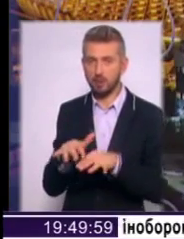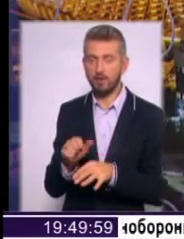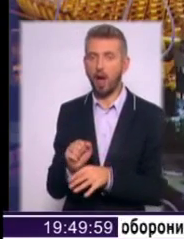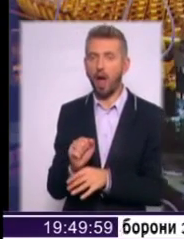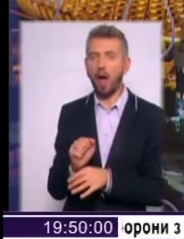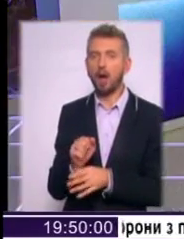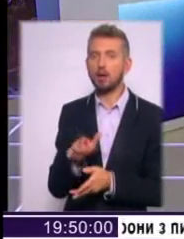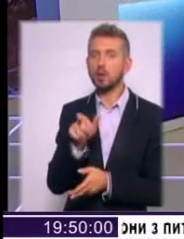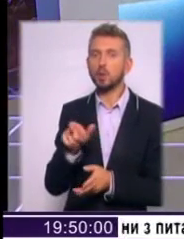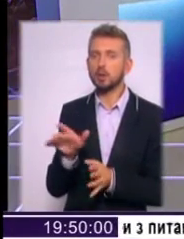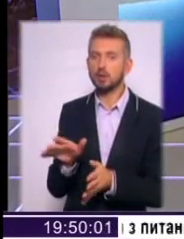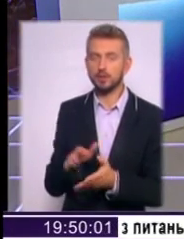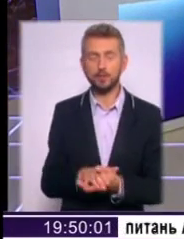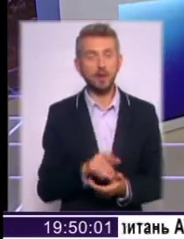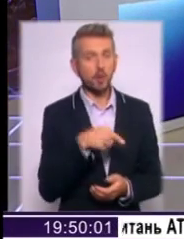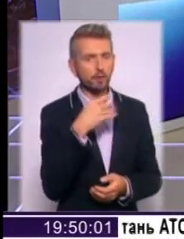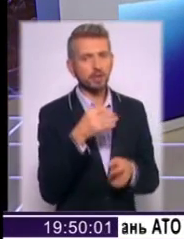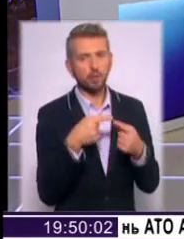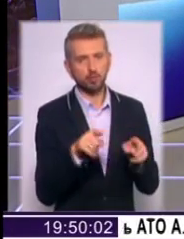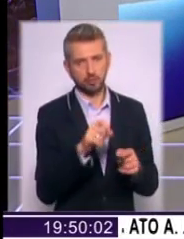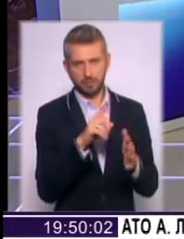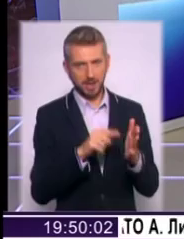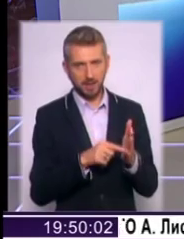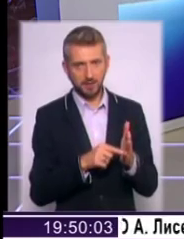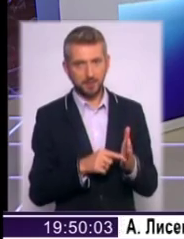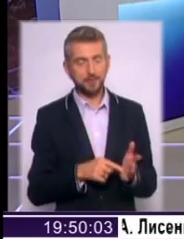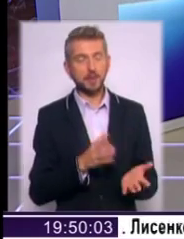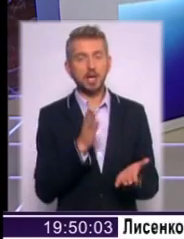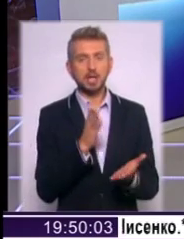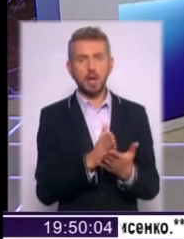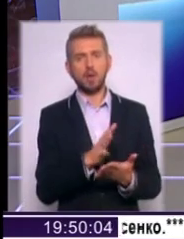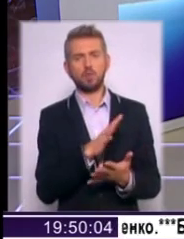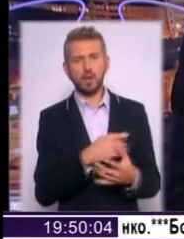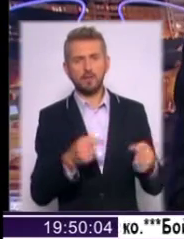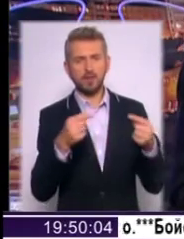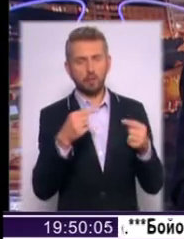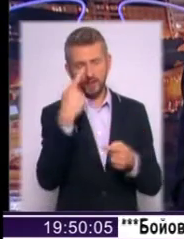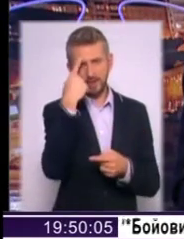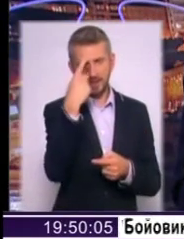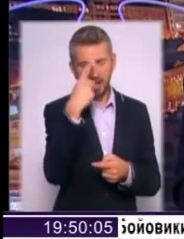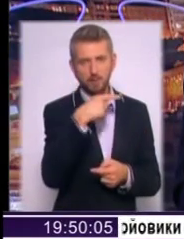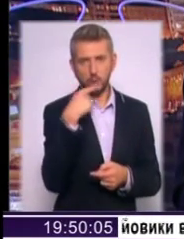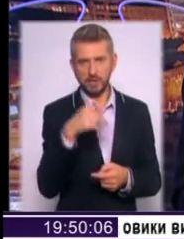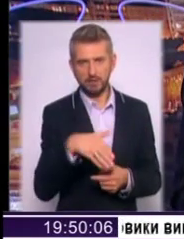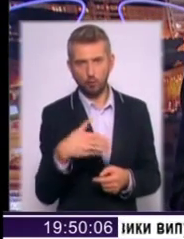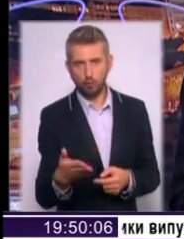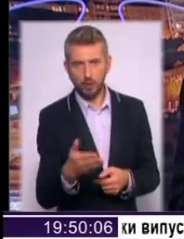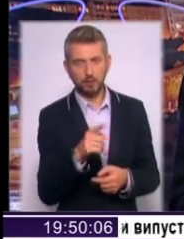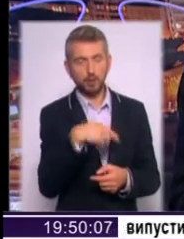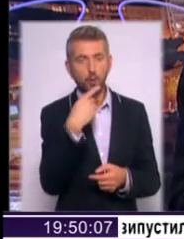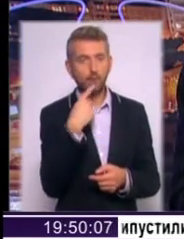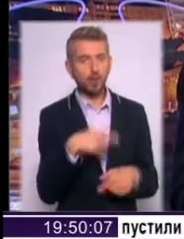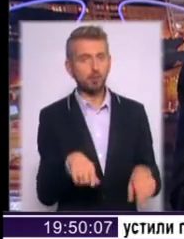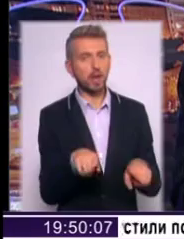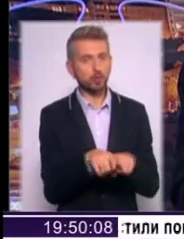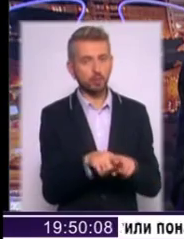ваша думка цікава. Тут ви говорите про друге питання. Так. Тому що були відповідні заяви російської сторони, і вони говорять про